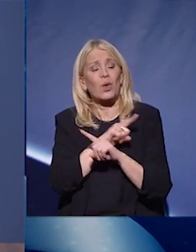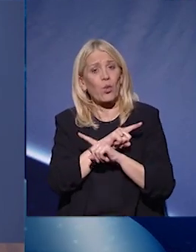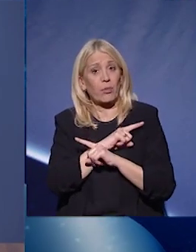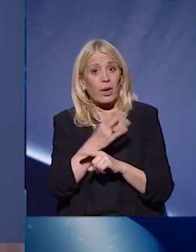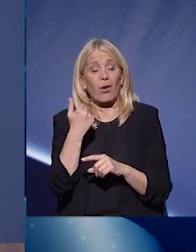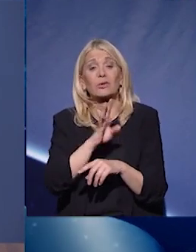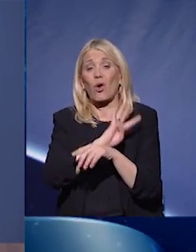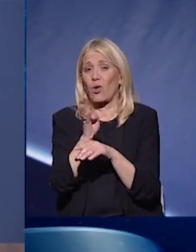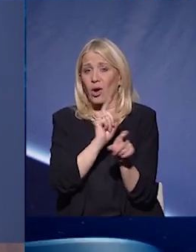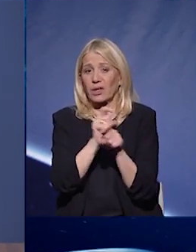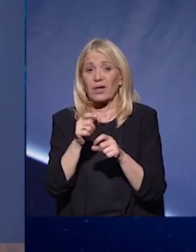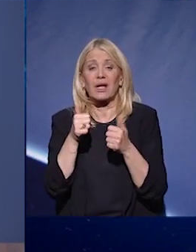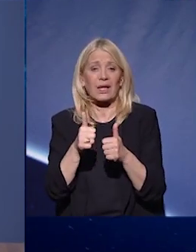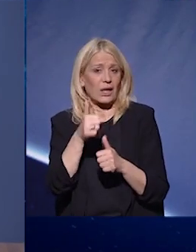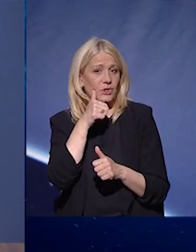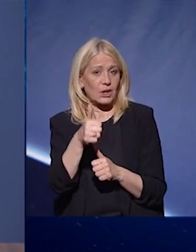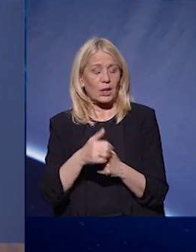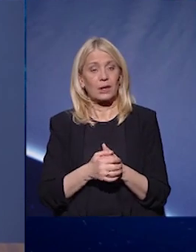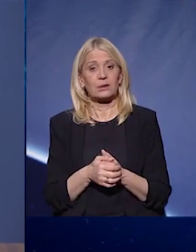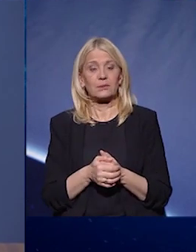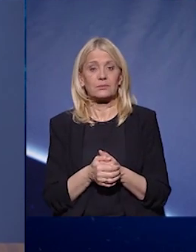od COVID-19 na današnji dan.